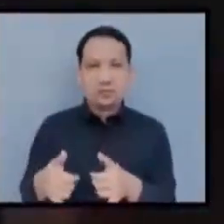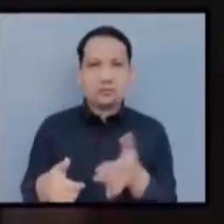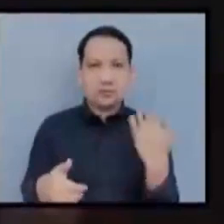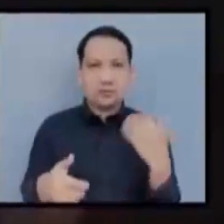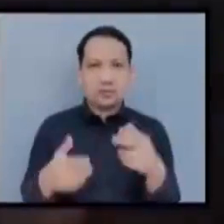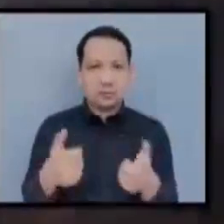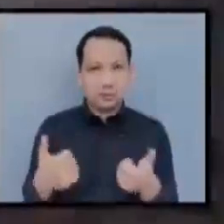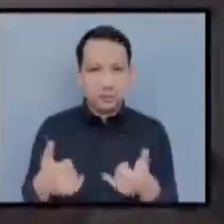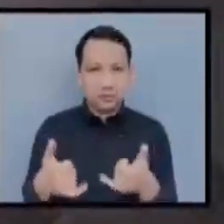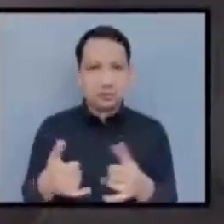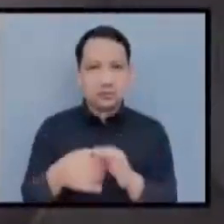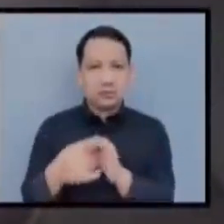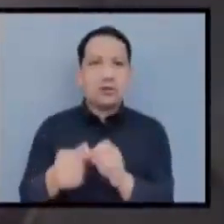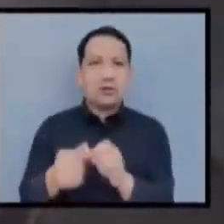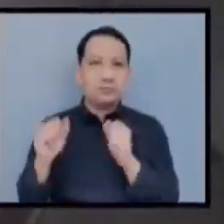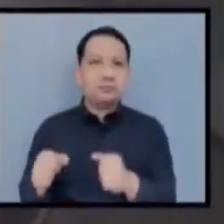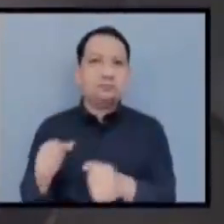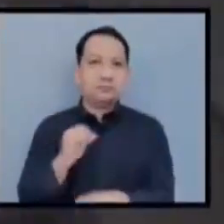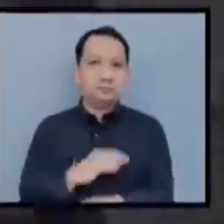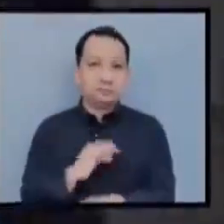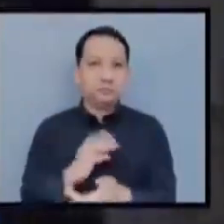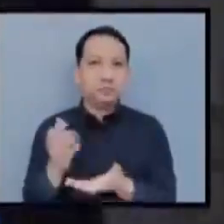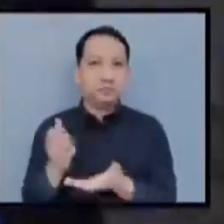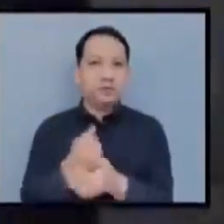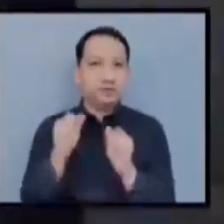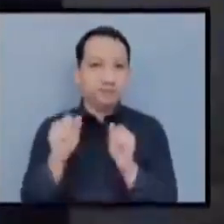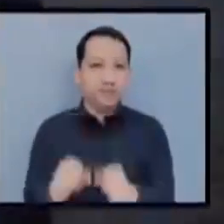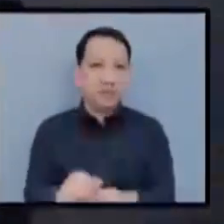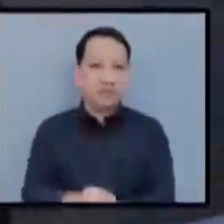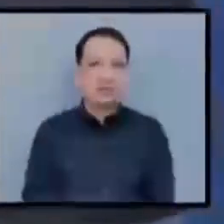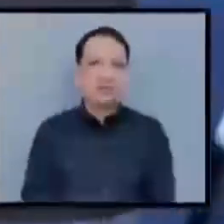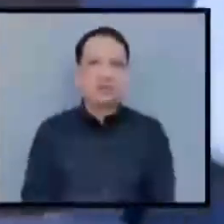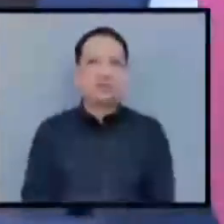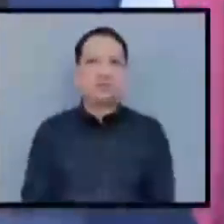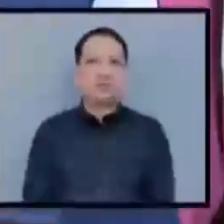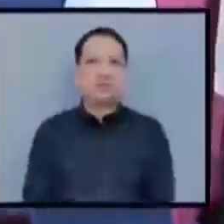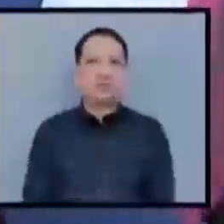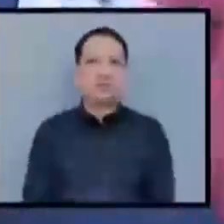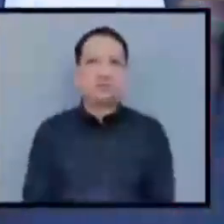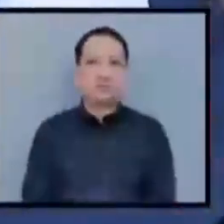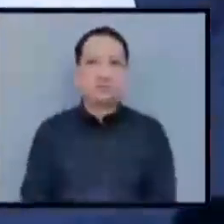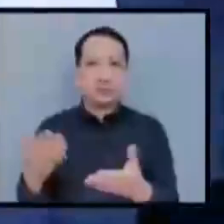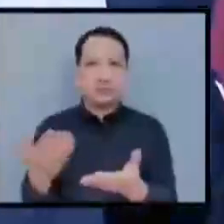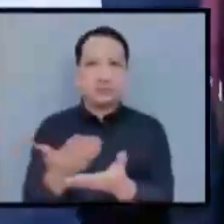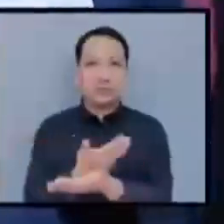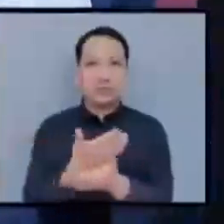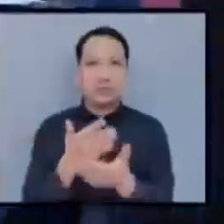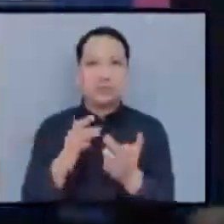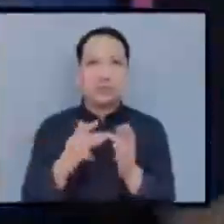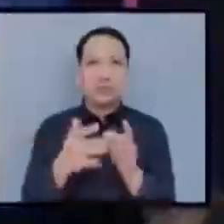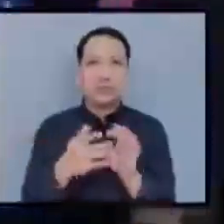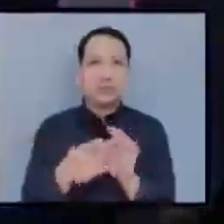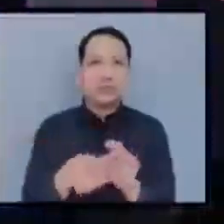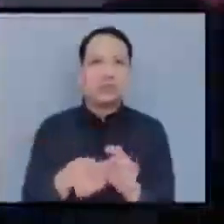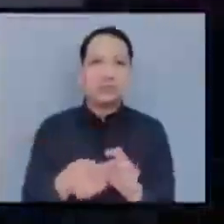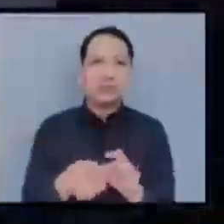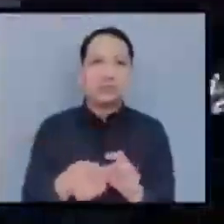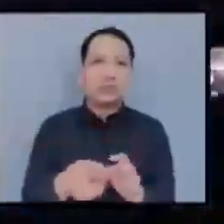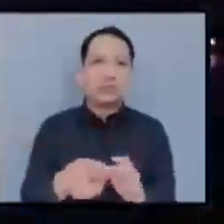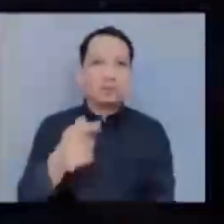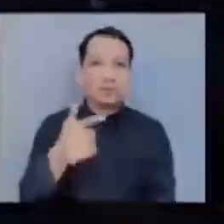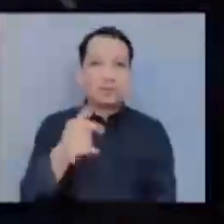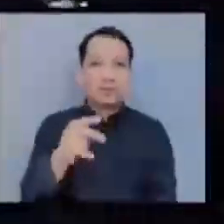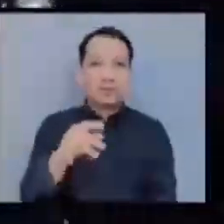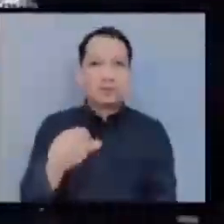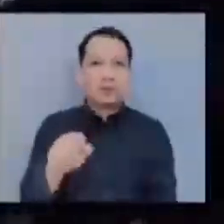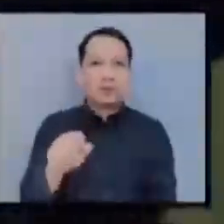ngayon ay pwede na itong pagkakitaan. Gaya na lang ng bagong online game na Genesis Universe. Sa